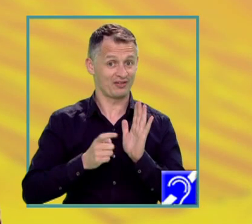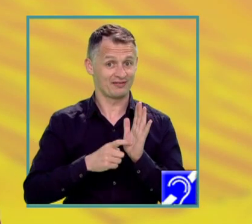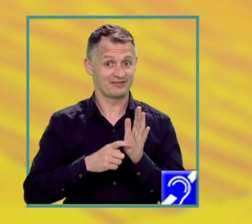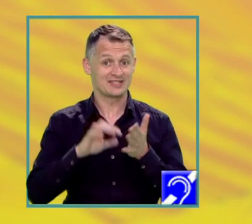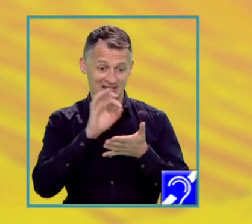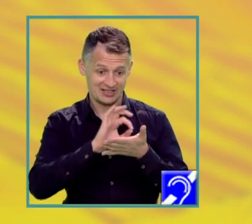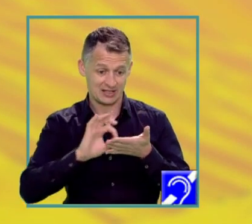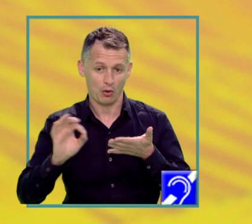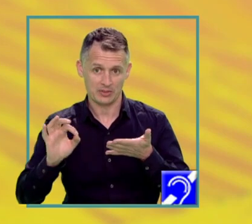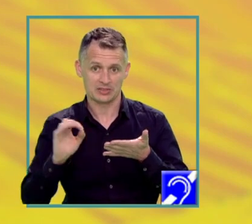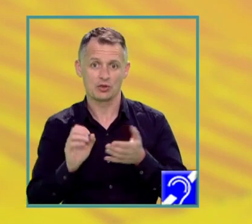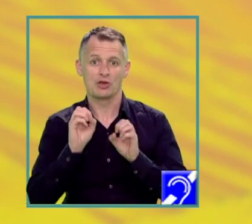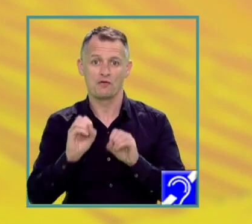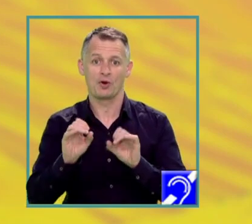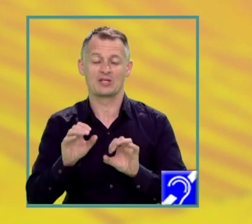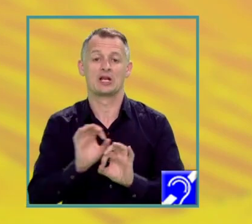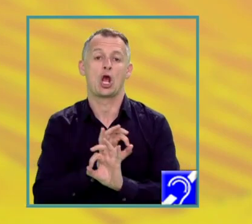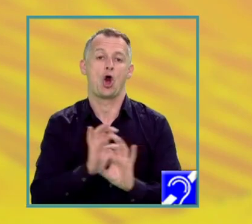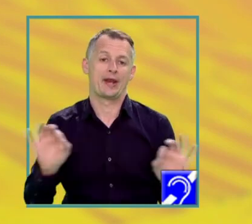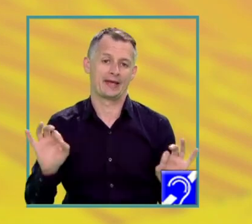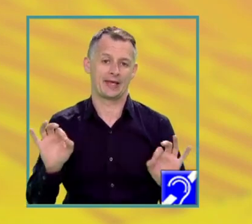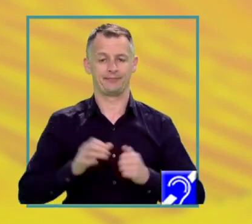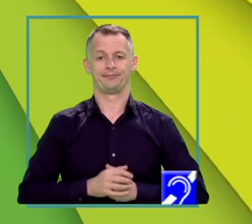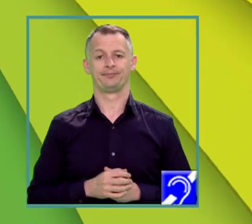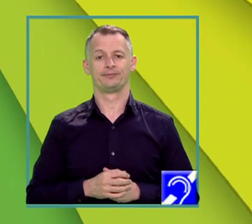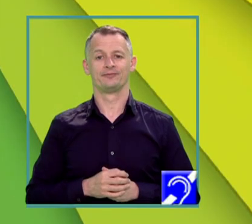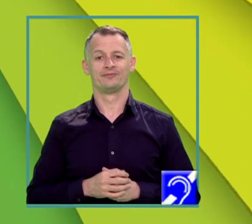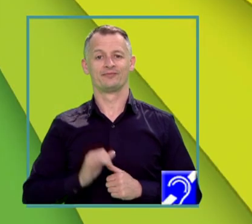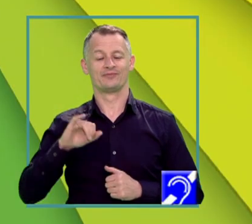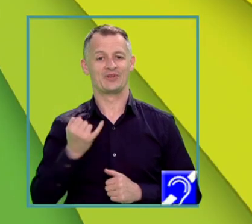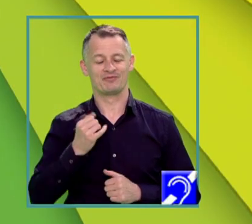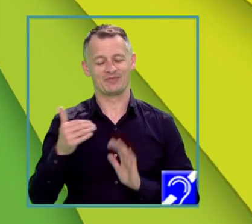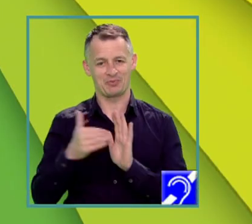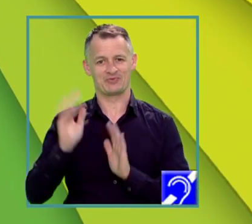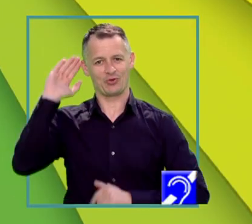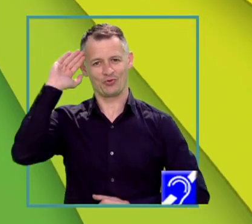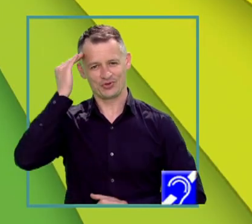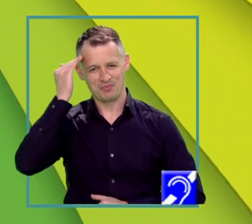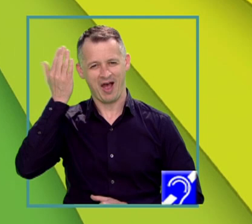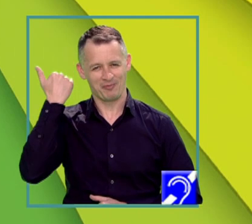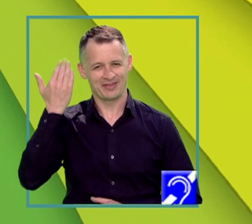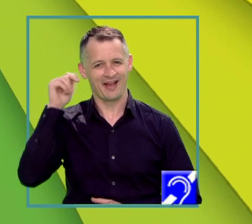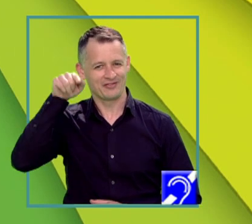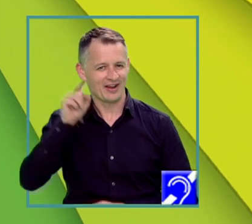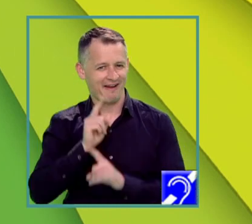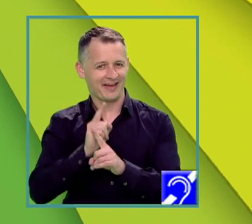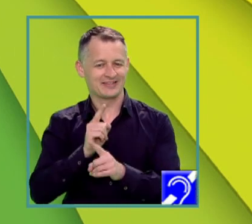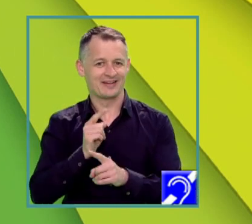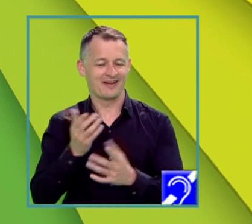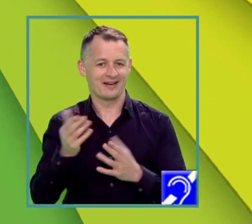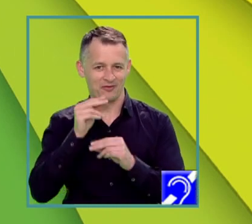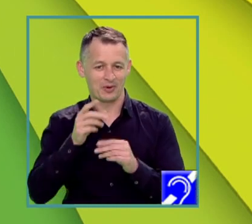afirmațiile cu răspunsul corect A sigur și adjective aminte dragii mei acele lecții în care vorbesc despre